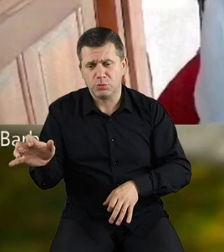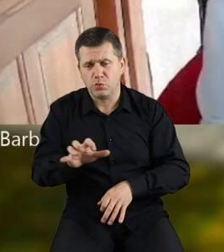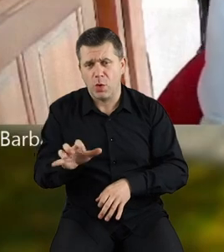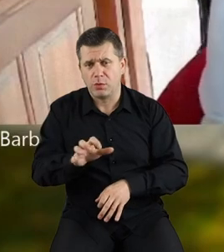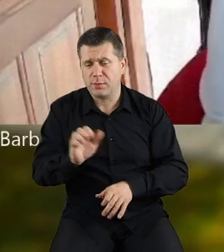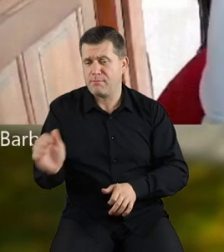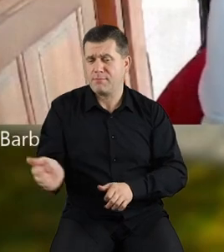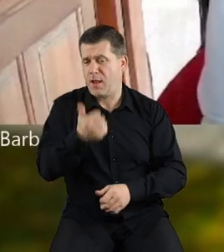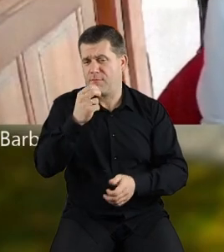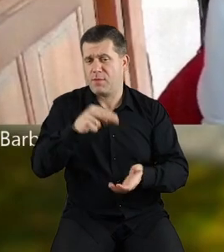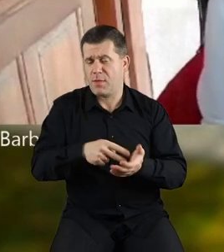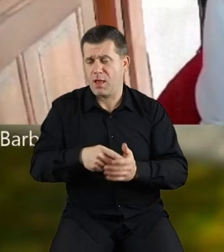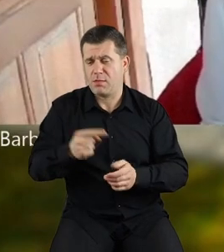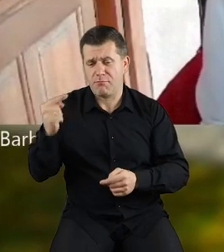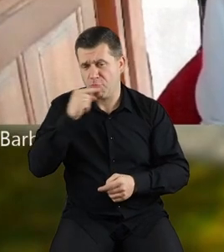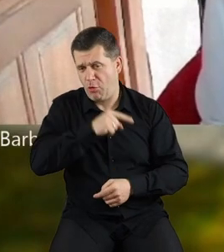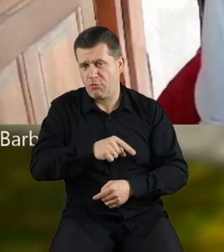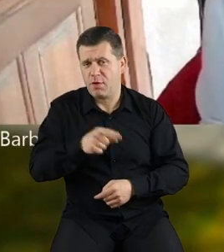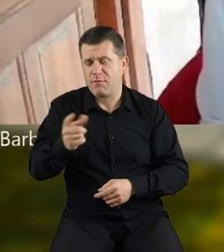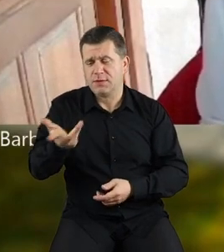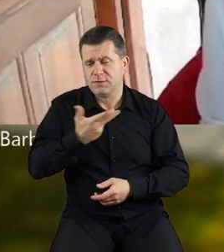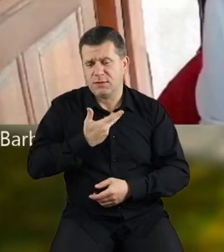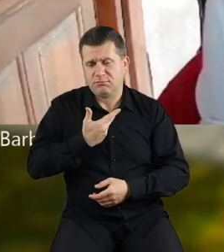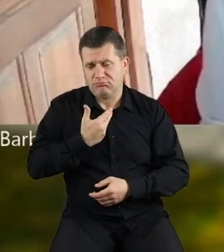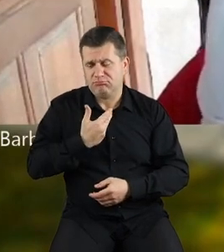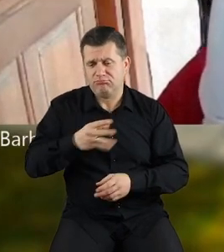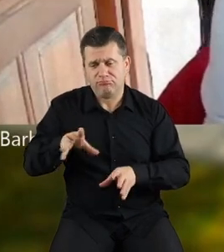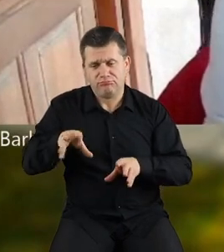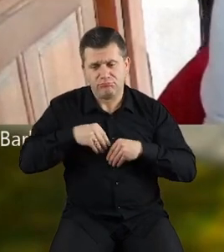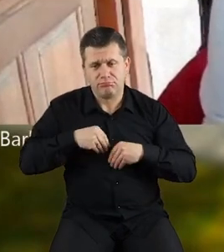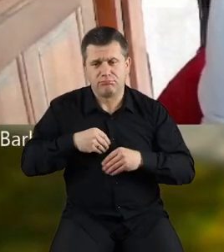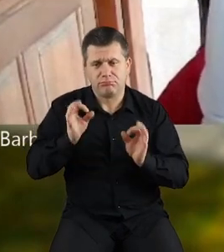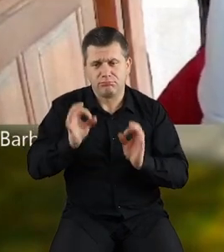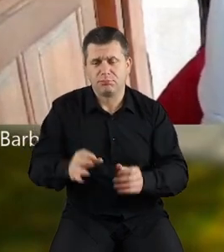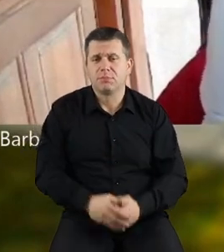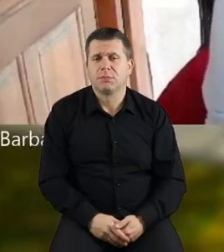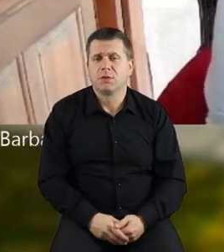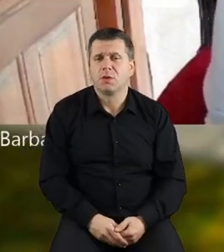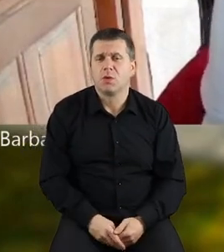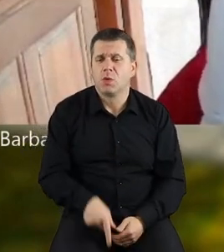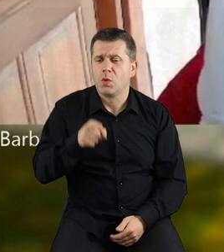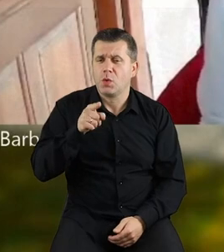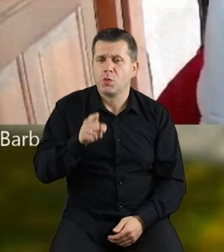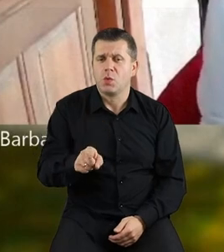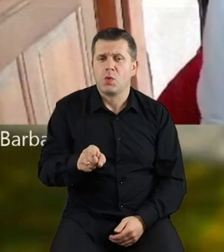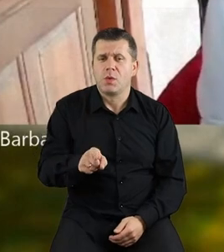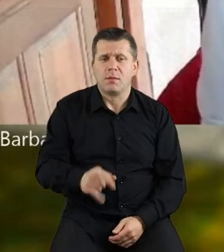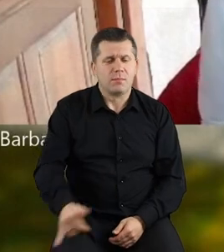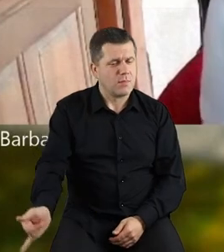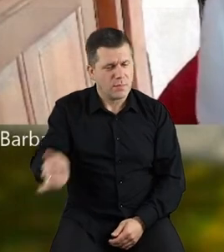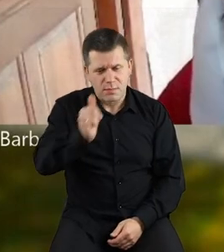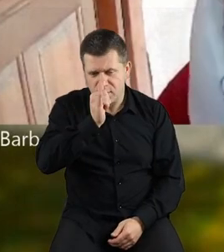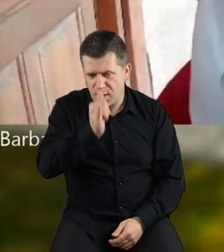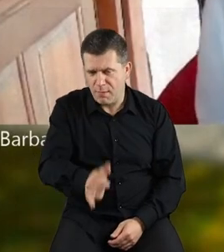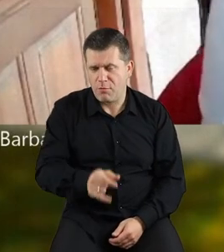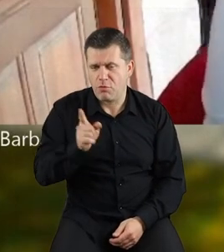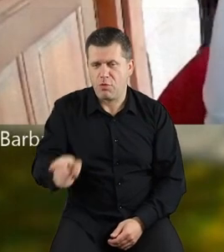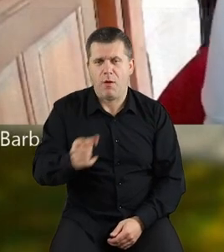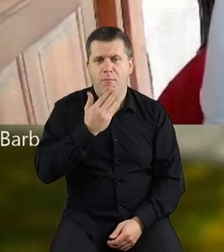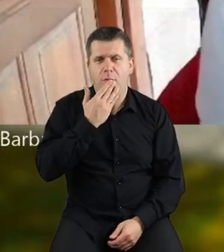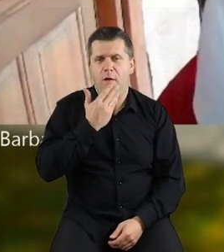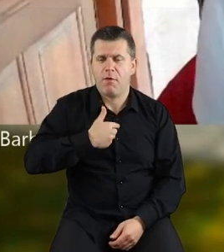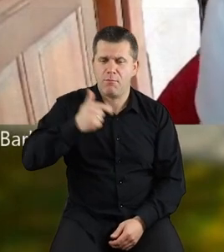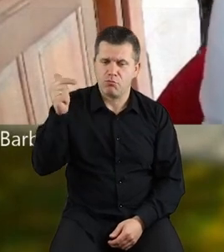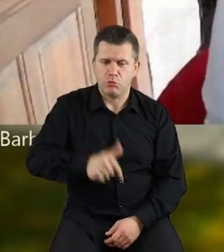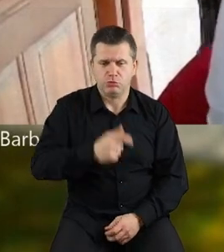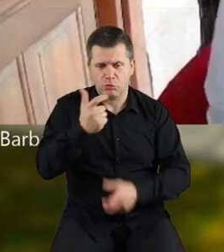złodziej pierwszoplanowy potrafi zdobyć nasze serce. Tymczasem tutaj absolutnie nie mogło być o tym